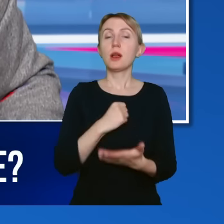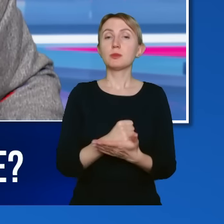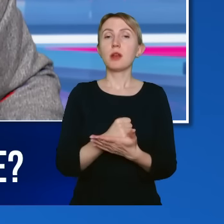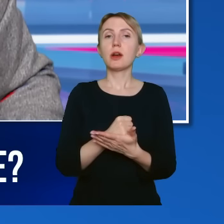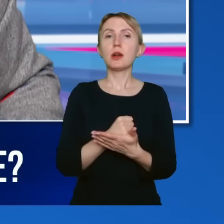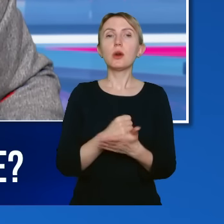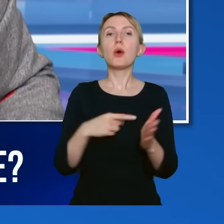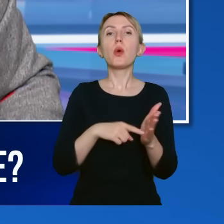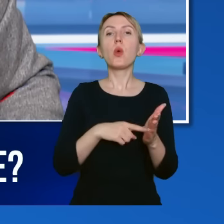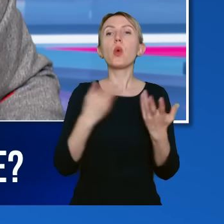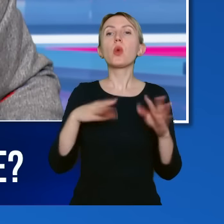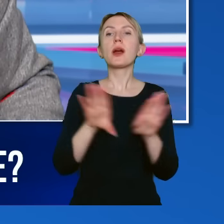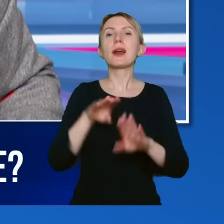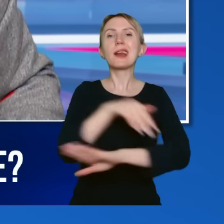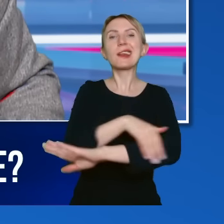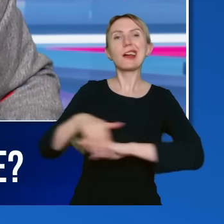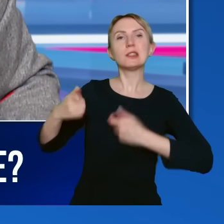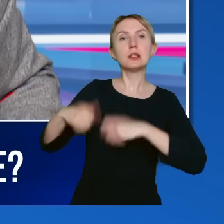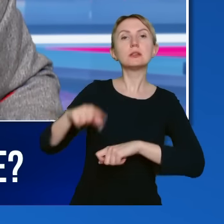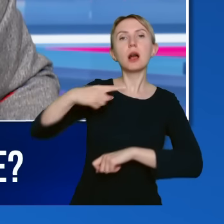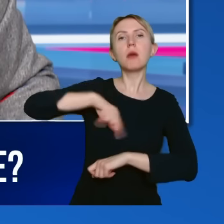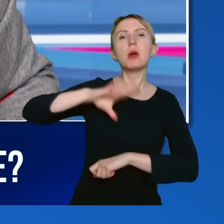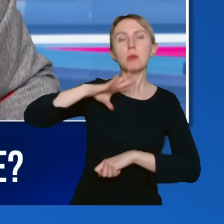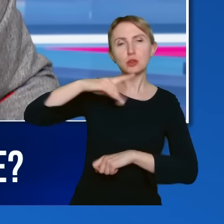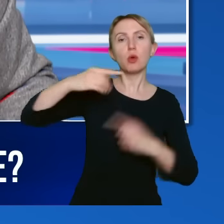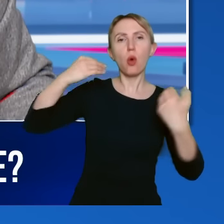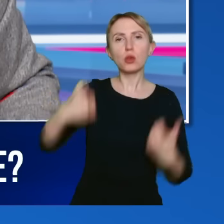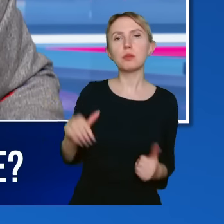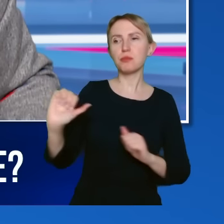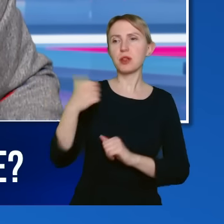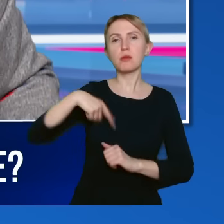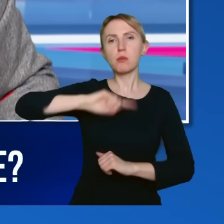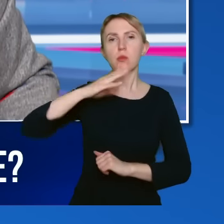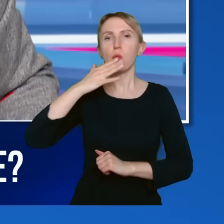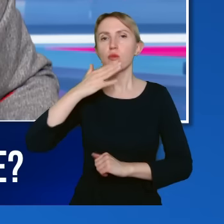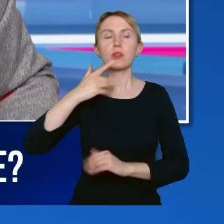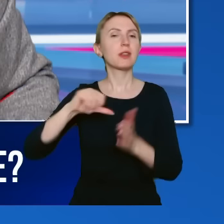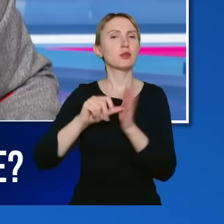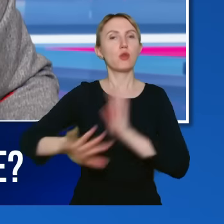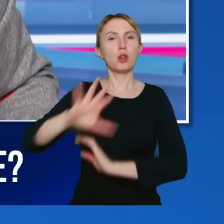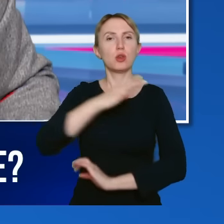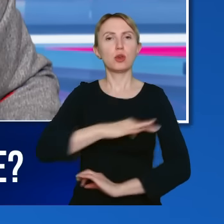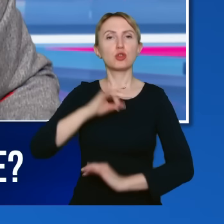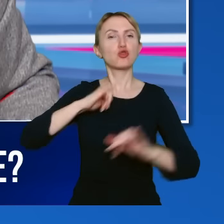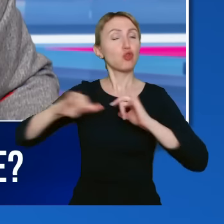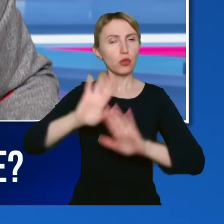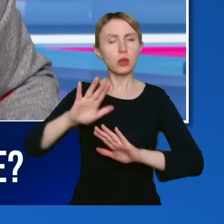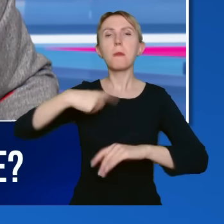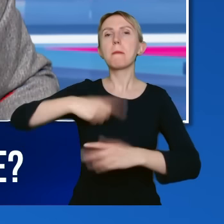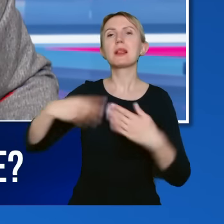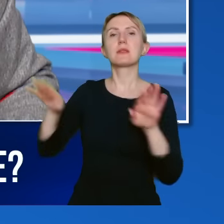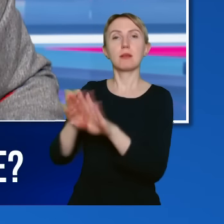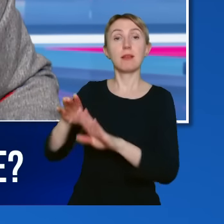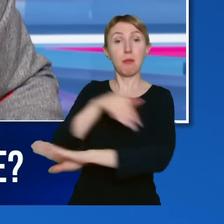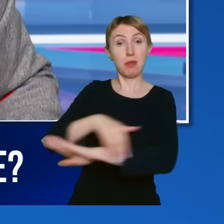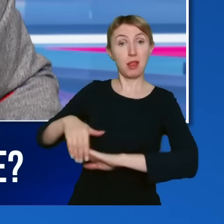Druga sprawa, zamknięcie granicy. To my byliśmy tymi, którzy pierwszy mówili jako środowisko suwerennej Polski, a jako rząd. Zamknęliśmy granicę i